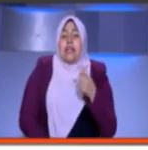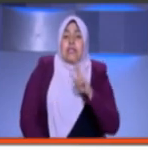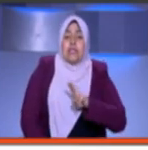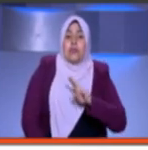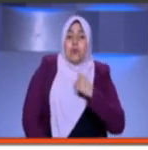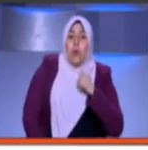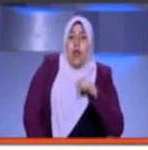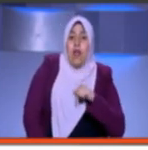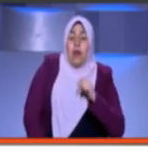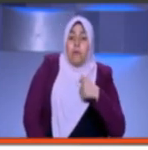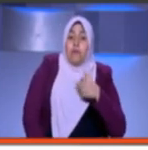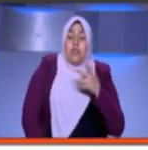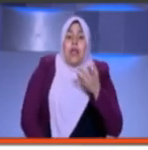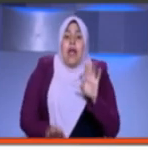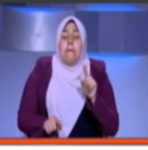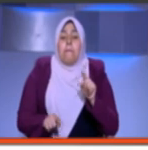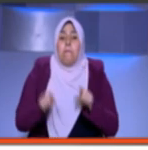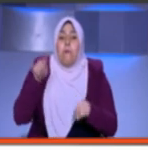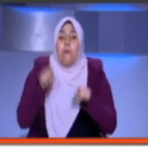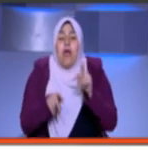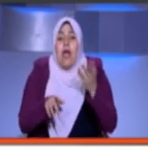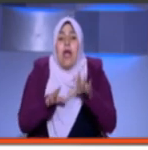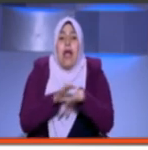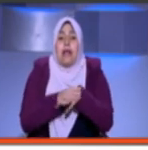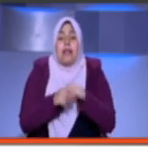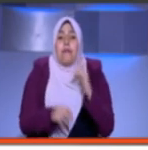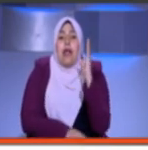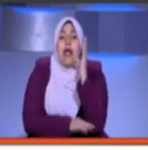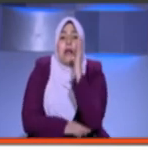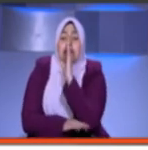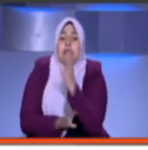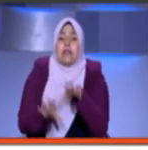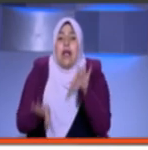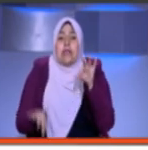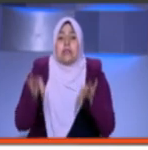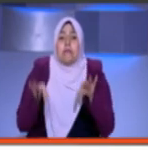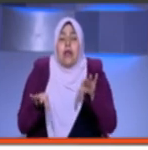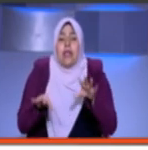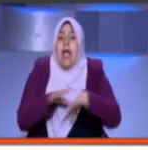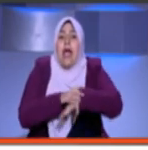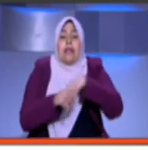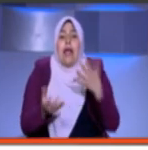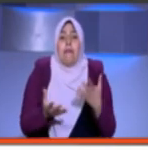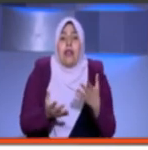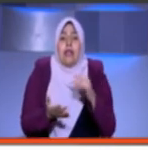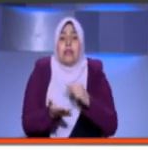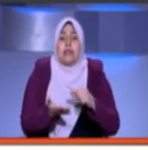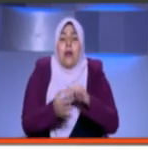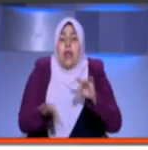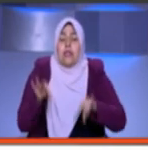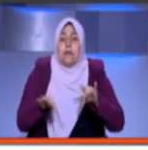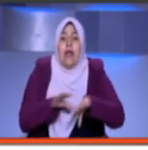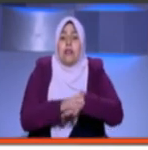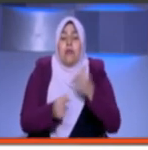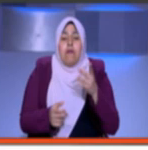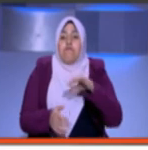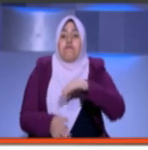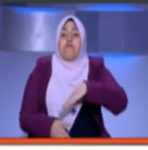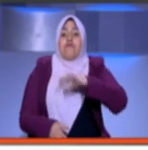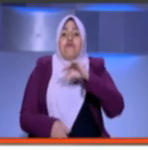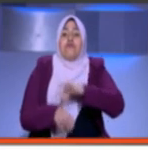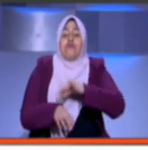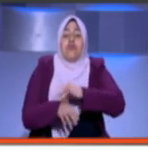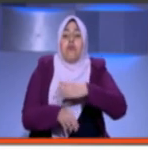المعايير أو الأسس التي على أساسها تحدد إسبانيا أعداد الإصابات بفيروس كورونا إذا كانت المستشفيات لم تعد قادرة على تحمل